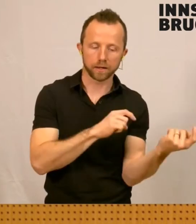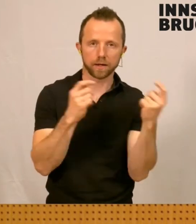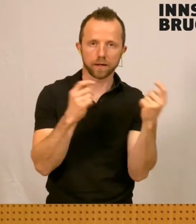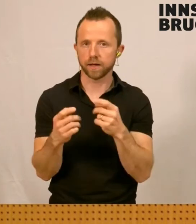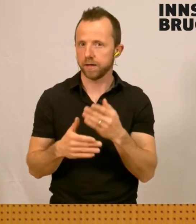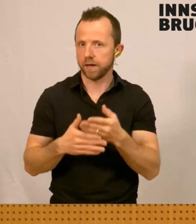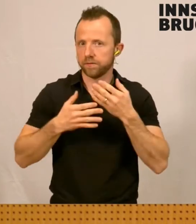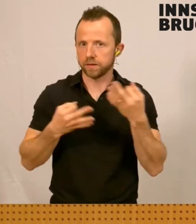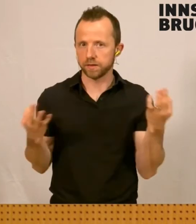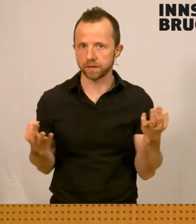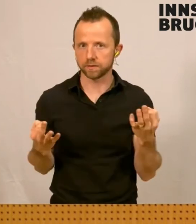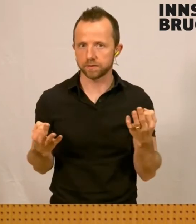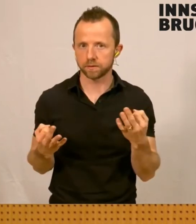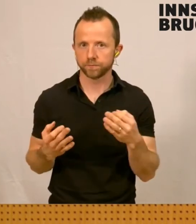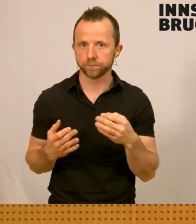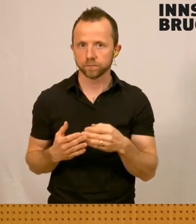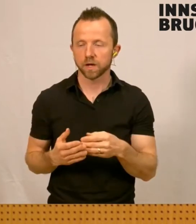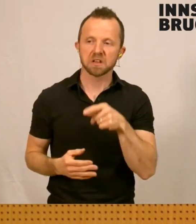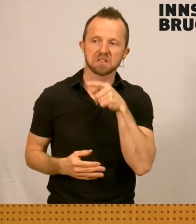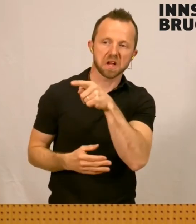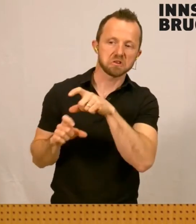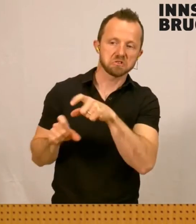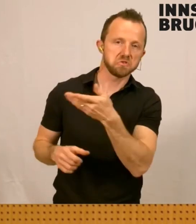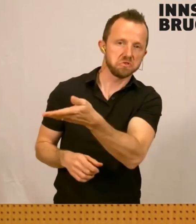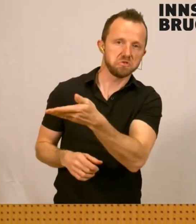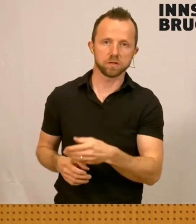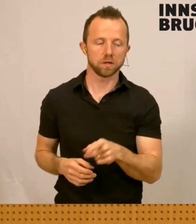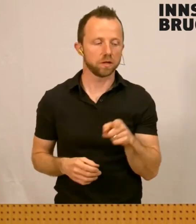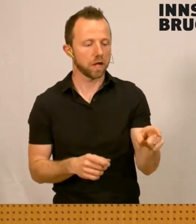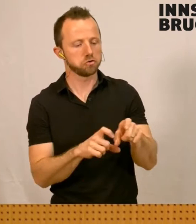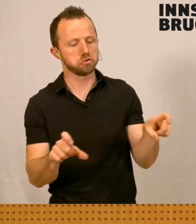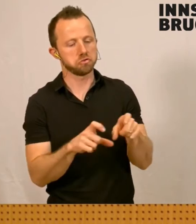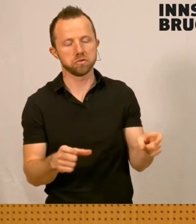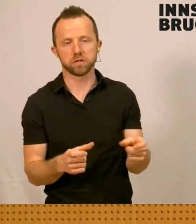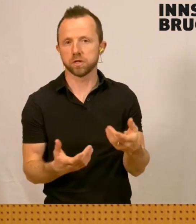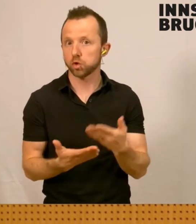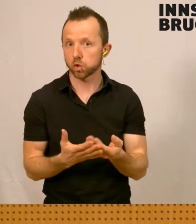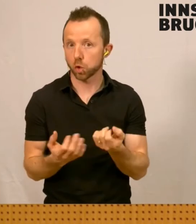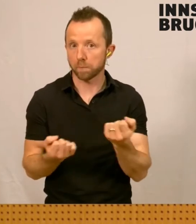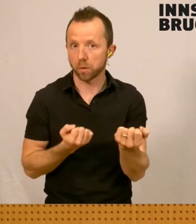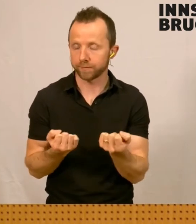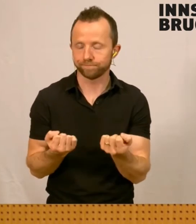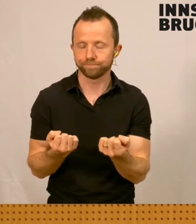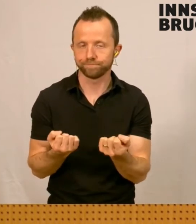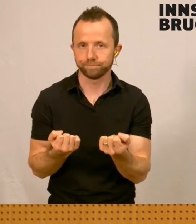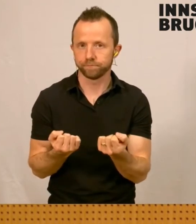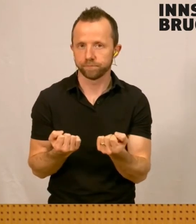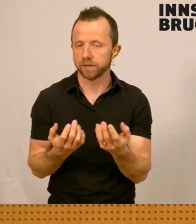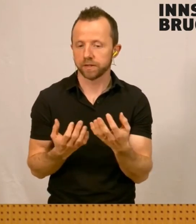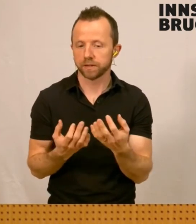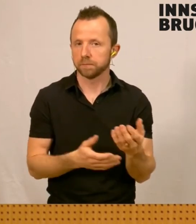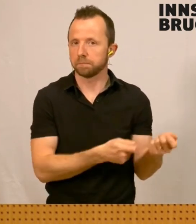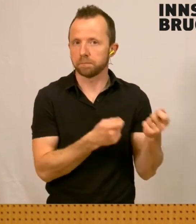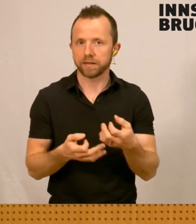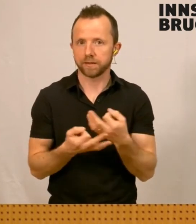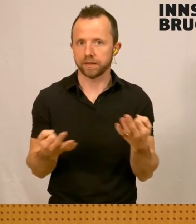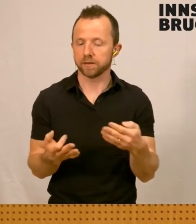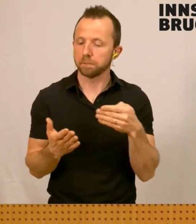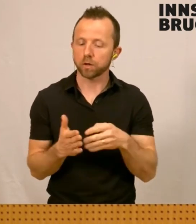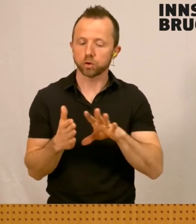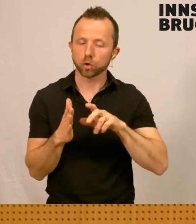von die anderen sind die Schuldigen Ankündigungspolitik, fern von konsequenter Haltung